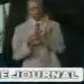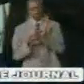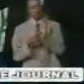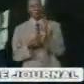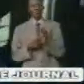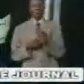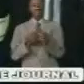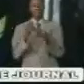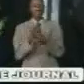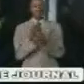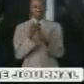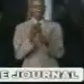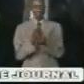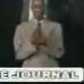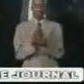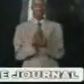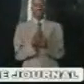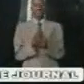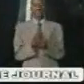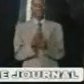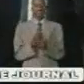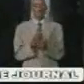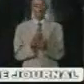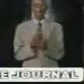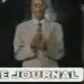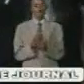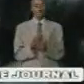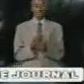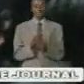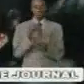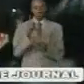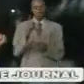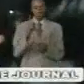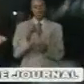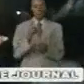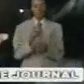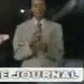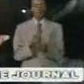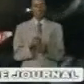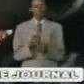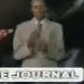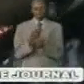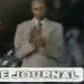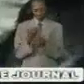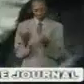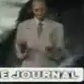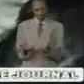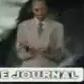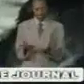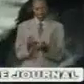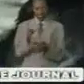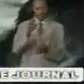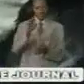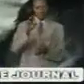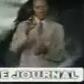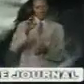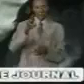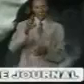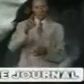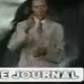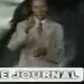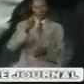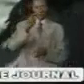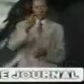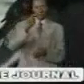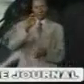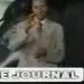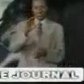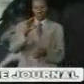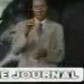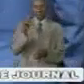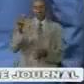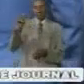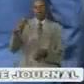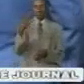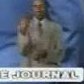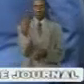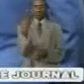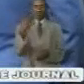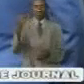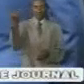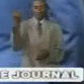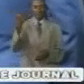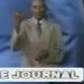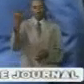et dans l'esprit de l'artiste peintre Georges Moutoké, un agent de la RTNC. Un trait de génie salué dans